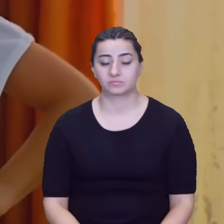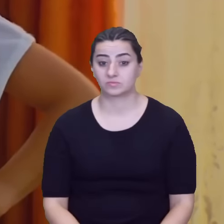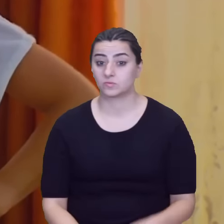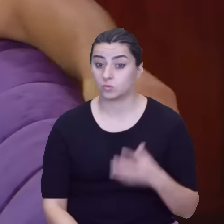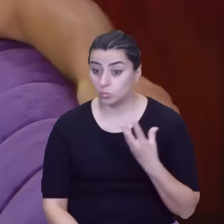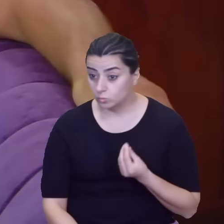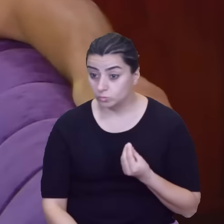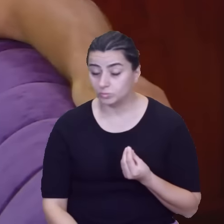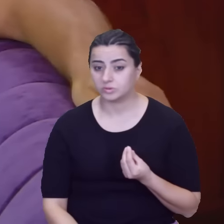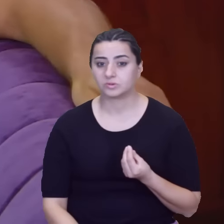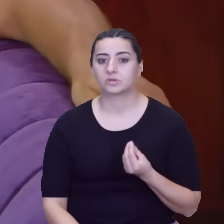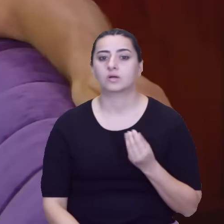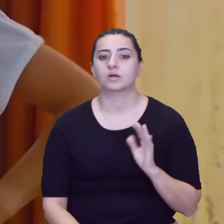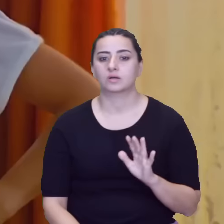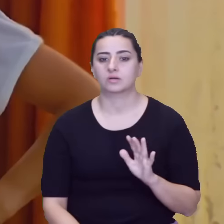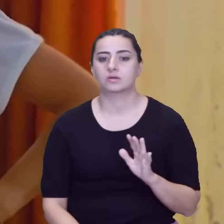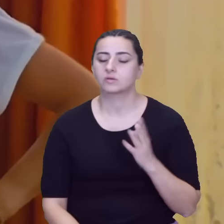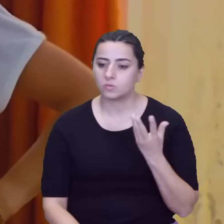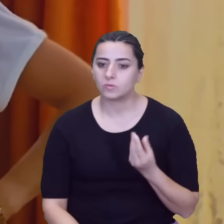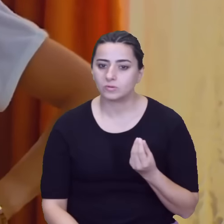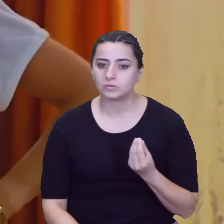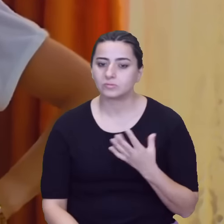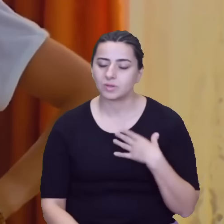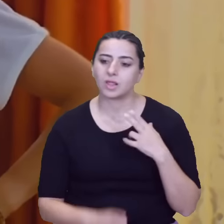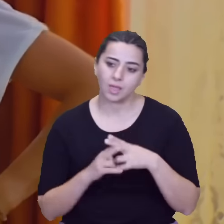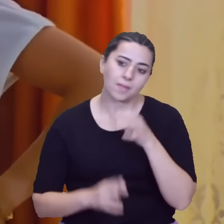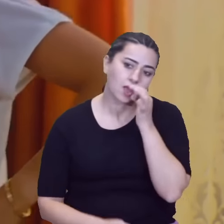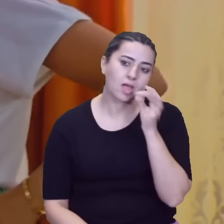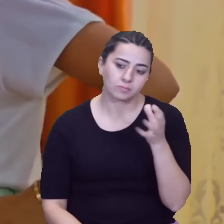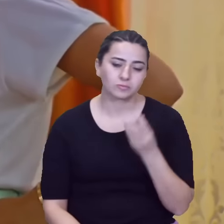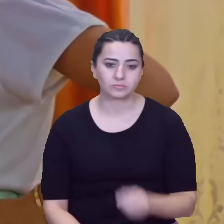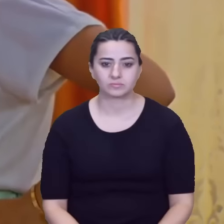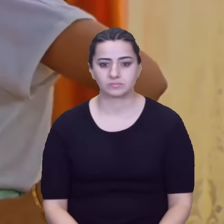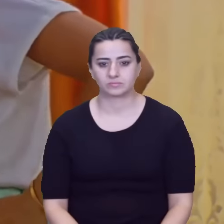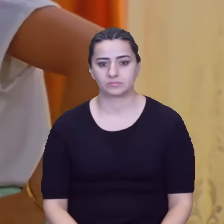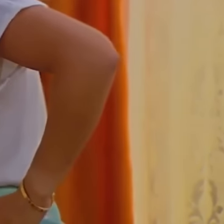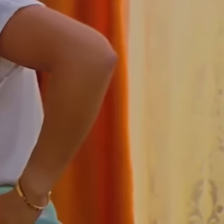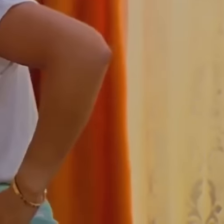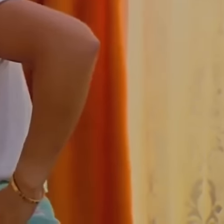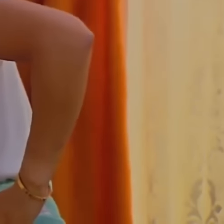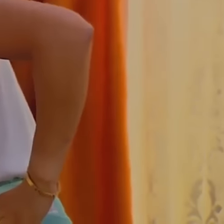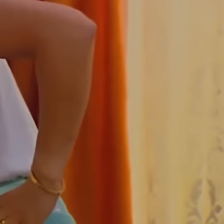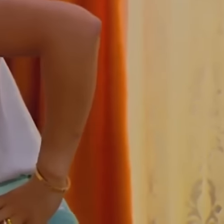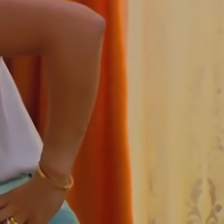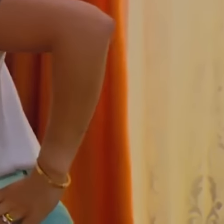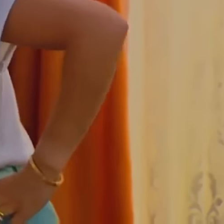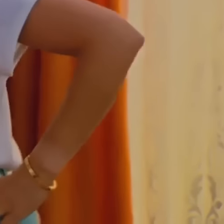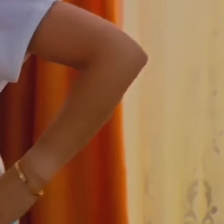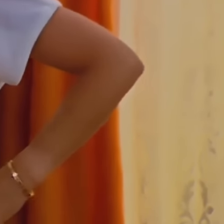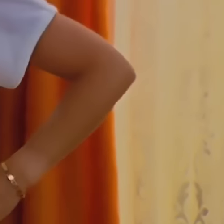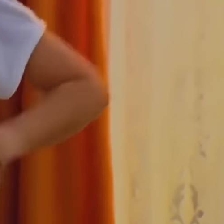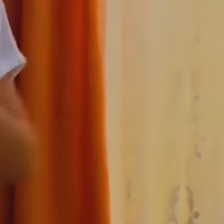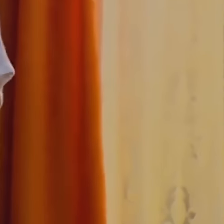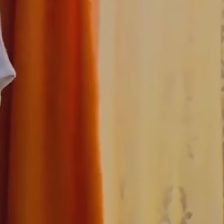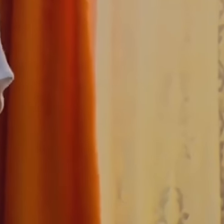Öyle mi? Ha, tamam tamam. Ben hemen iletiyorum Ahmet abine. Hadi kolay gelsin. Hadi canım.